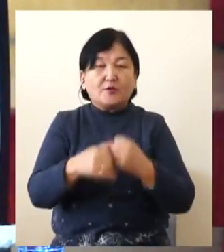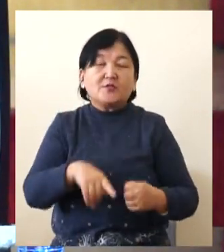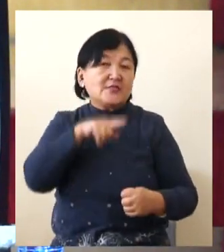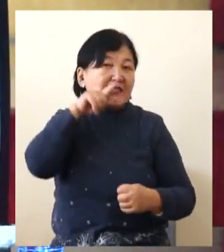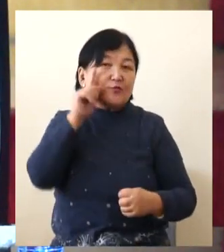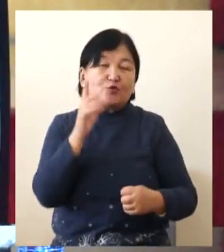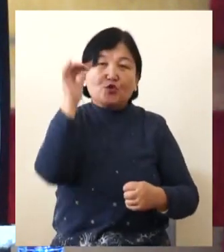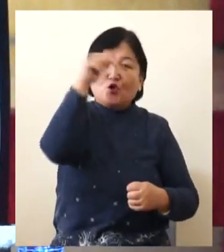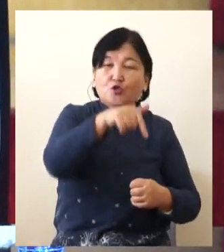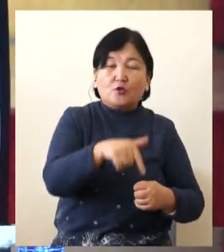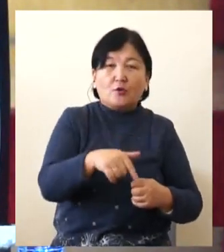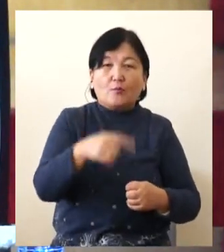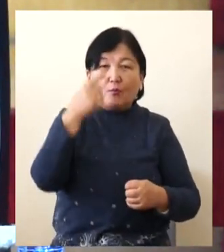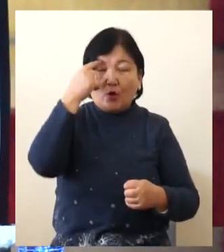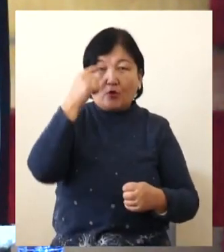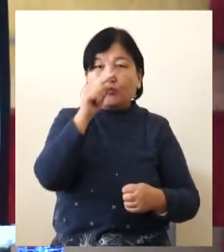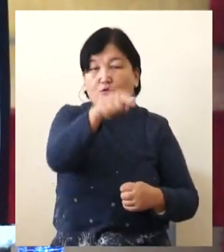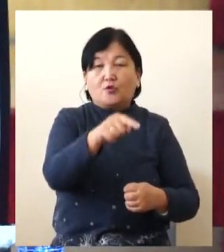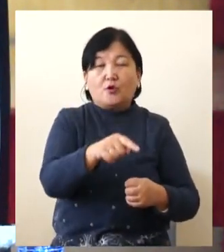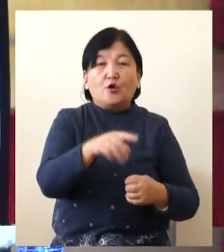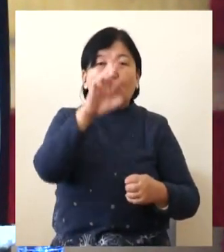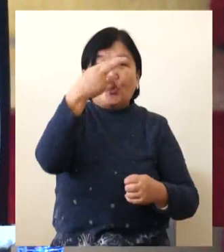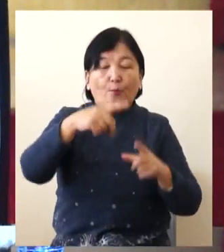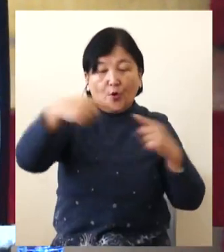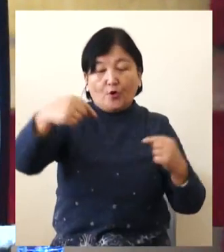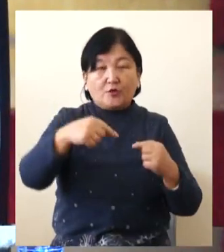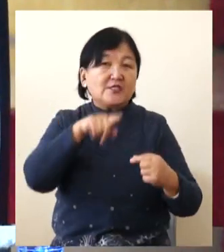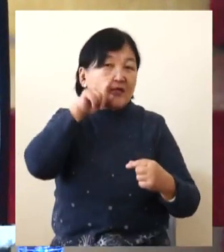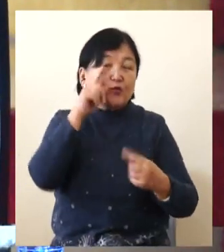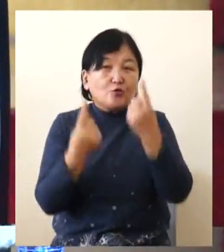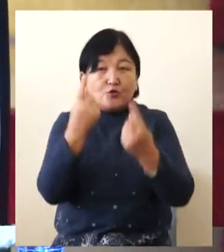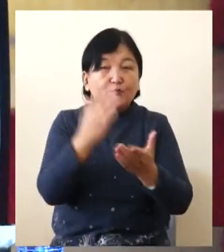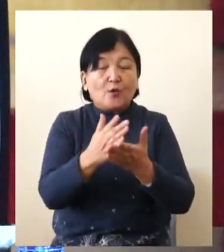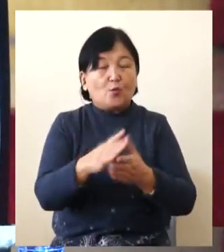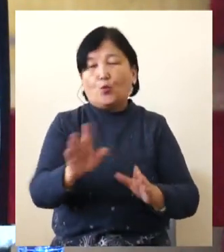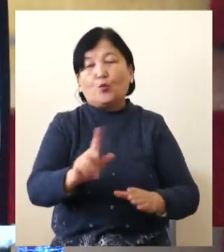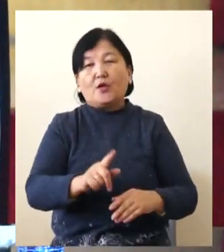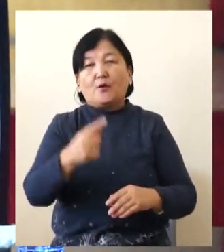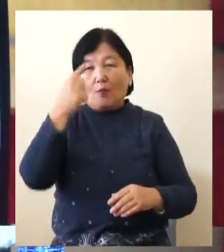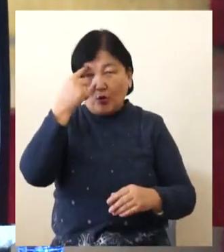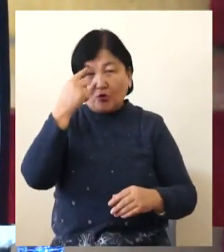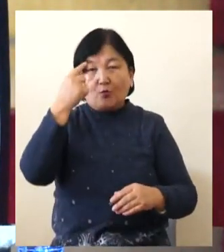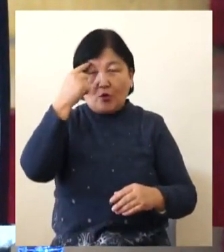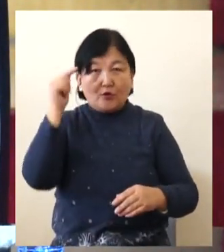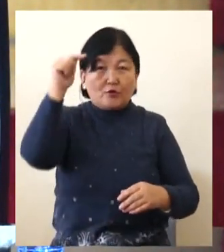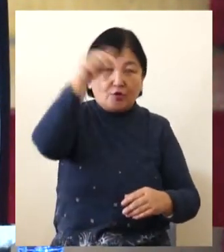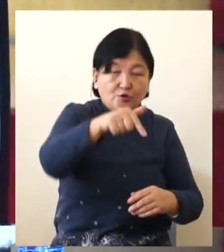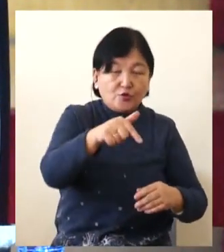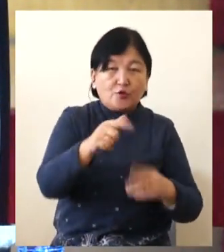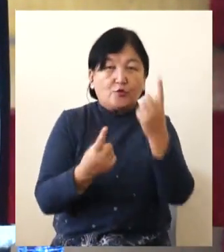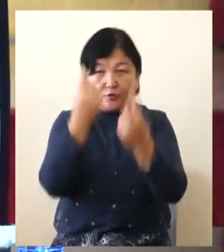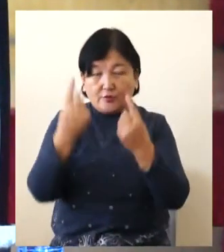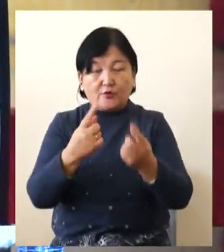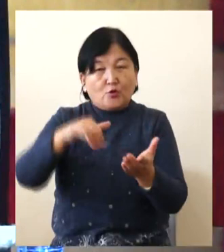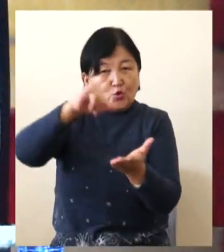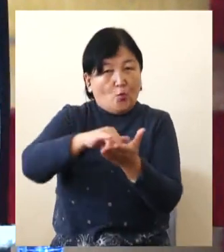Японоотой өрсөлдөж ийн гэж бодож байна бид нэрийг. Үгүй, хоорондоо өрсөлдөл бий болчихж байгаа. Яг тэр үе шиг Монголын энэ хүүхдүүд энэ тэр амжилтынхын